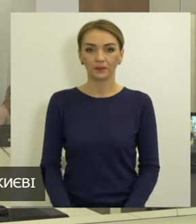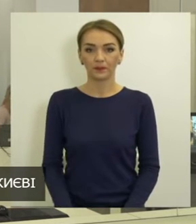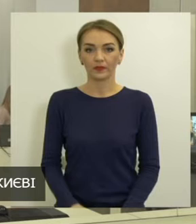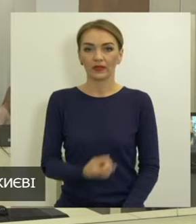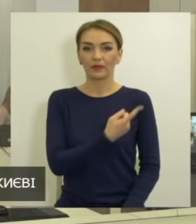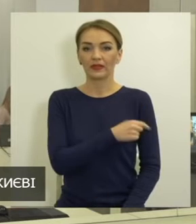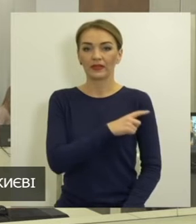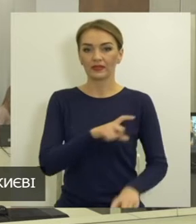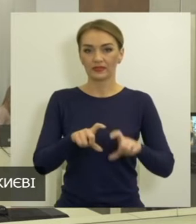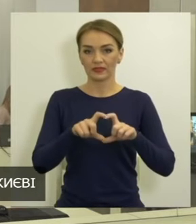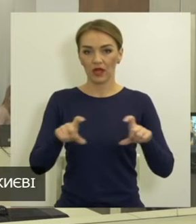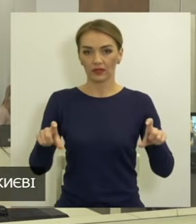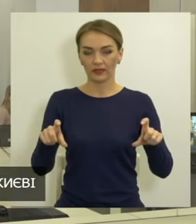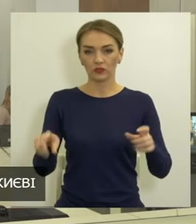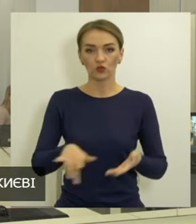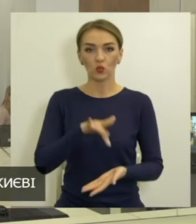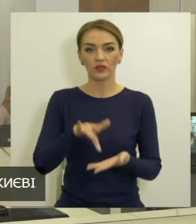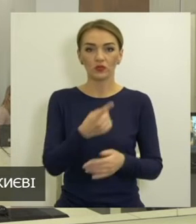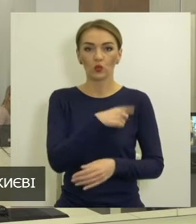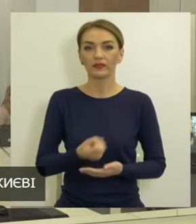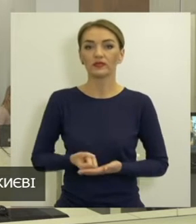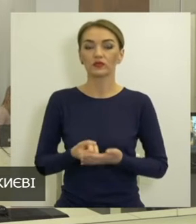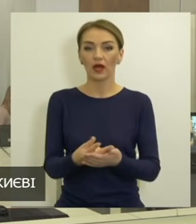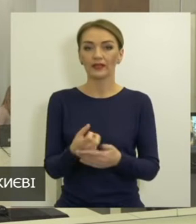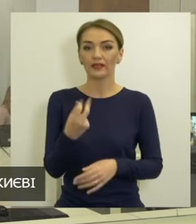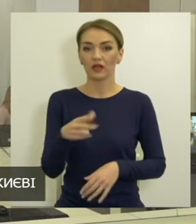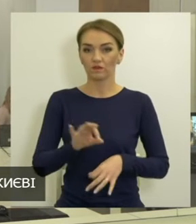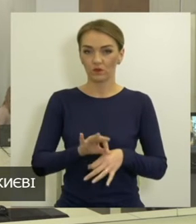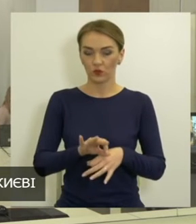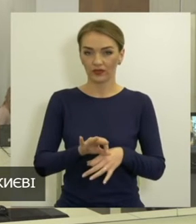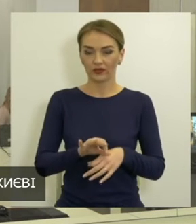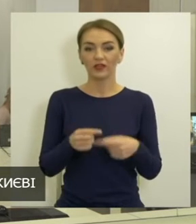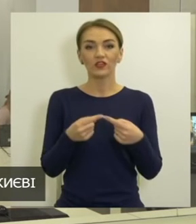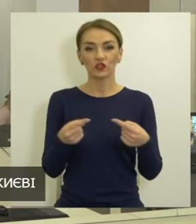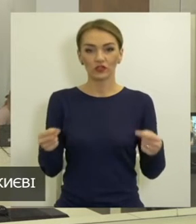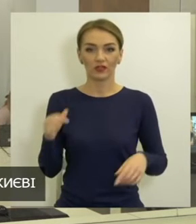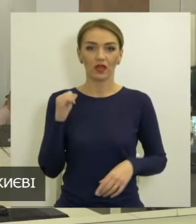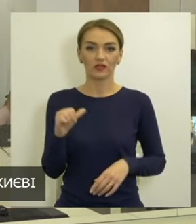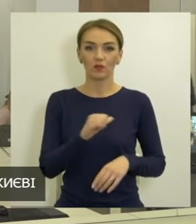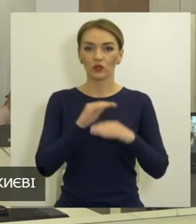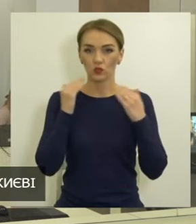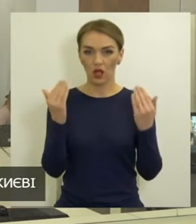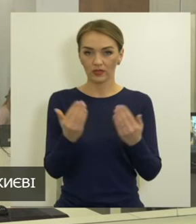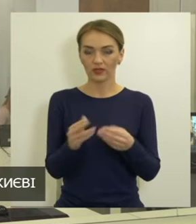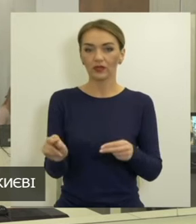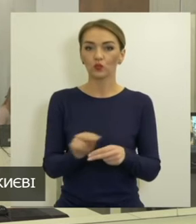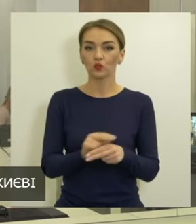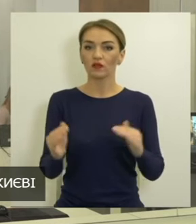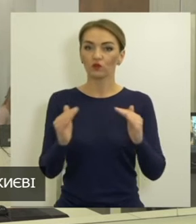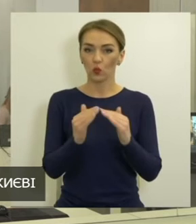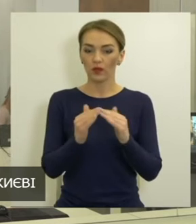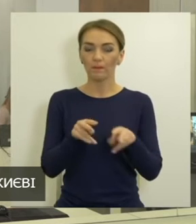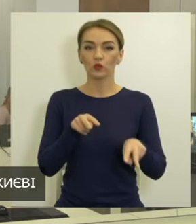Медичні заклади столиці госпіталізували 13 хворих, інші на самоізоляції лікуються вдома